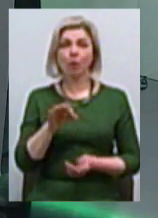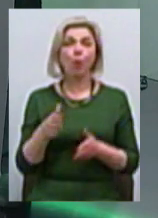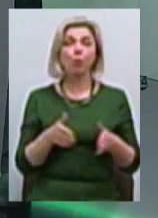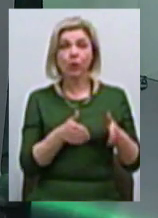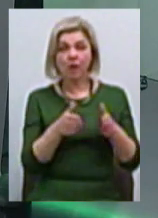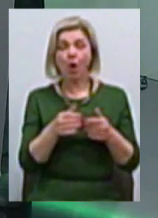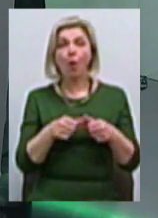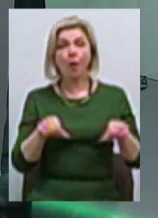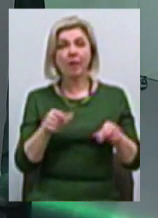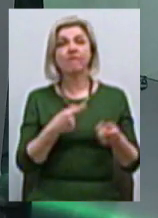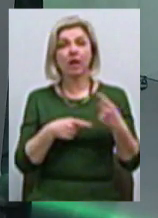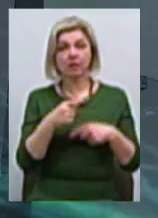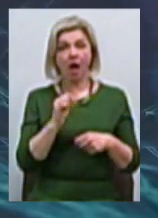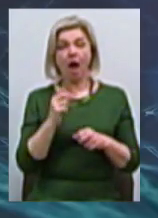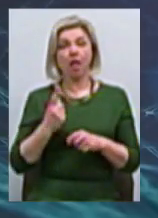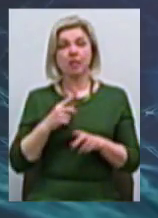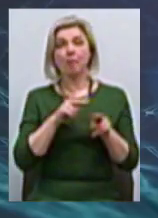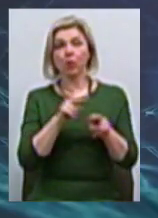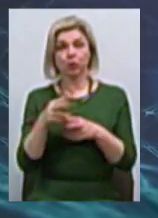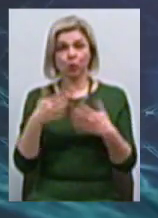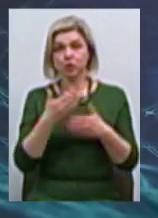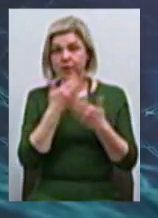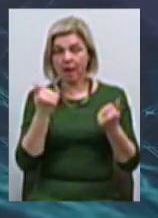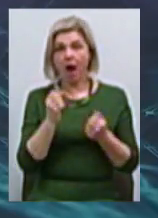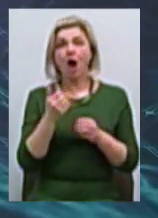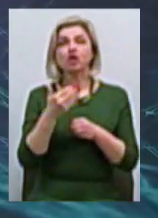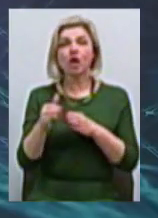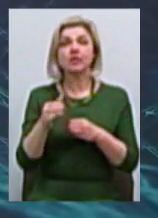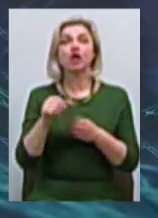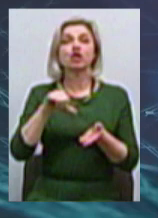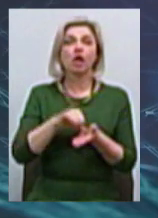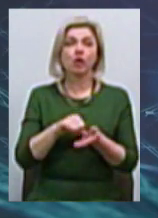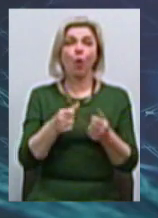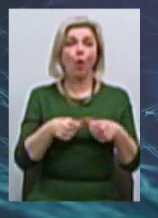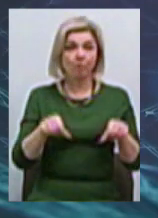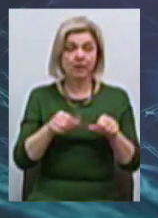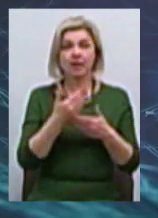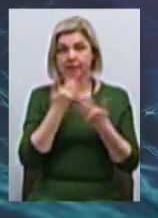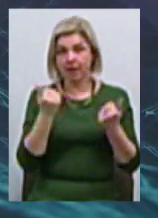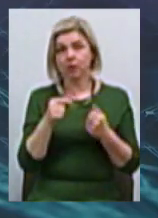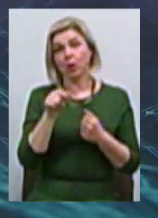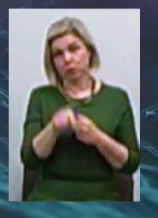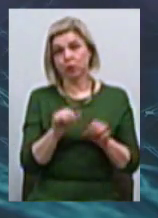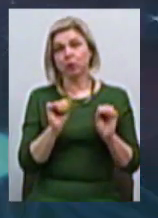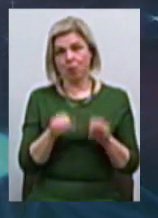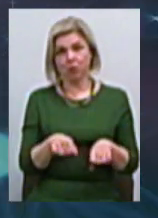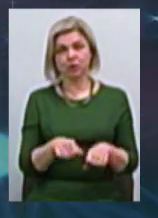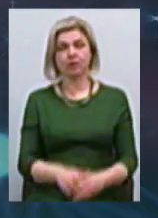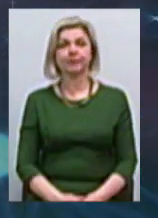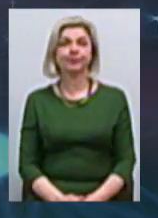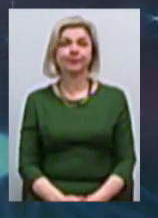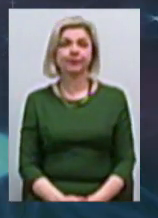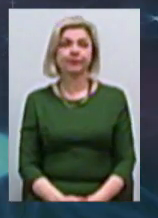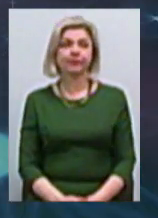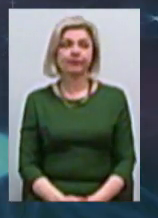вернулась, а наблюдателей уже нет, а части членов комиссии нет. И вот тут можно играть как угодно.